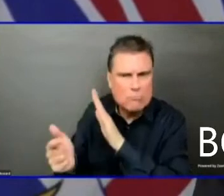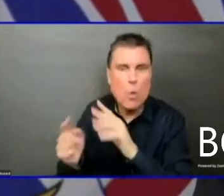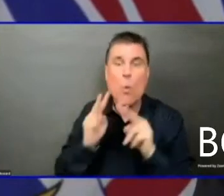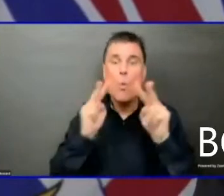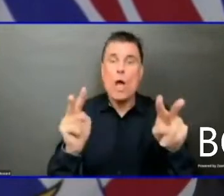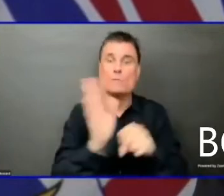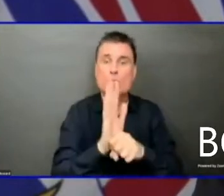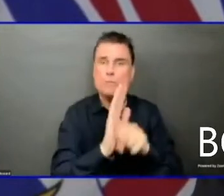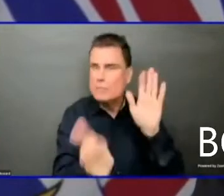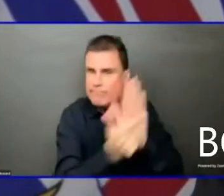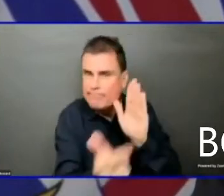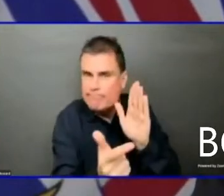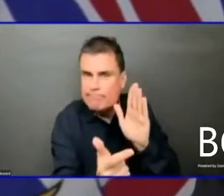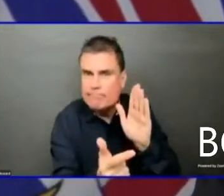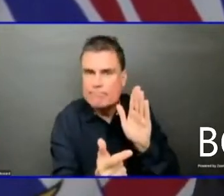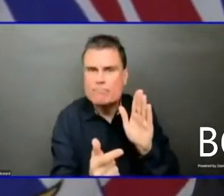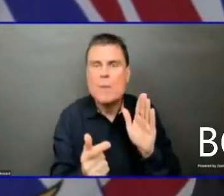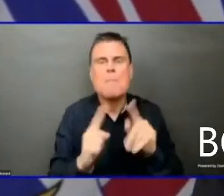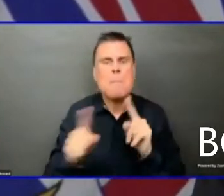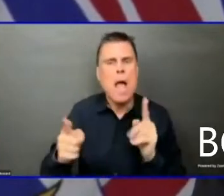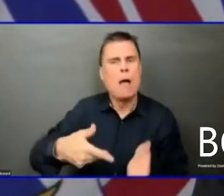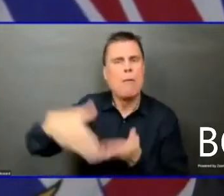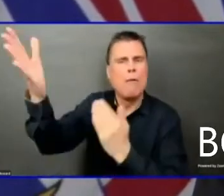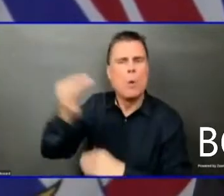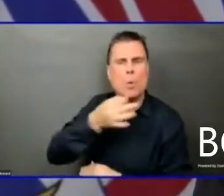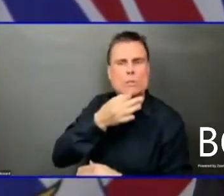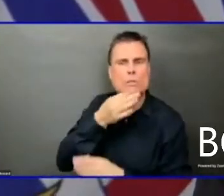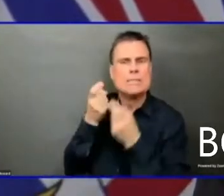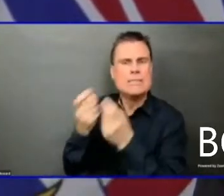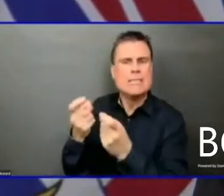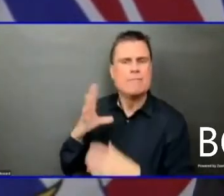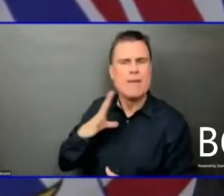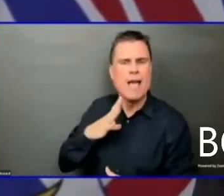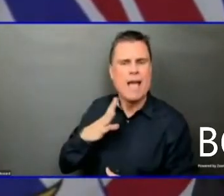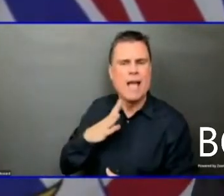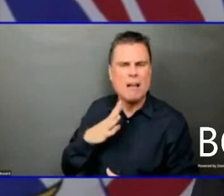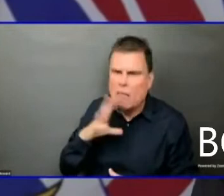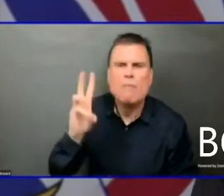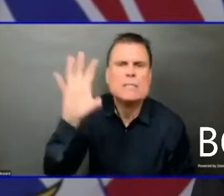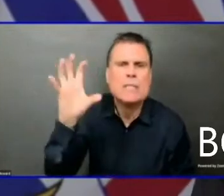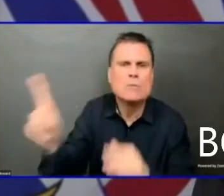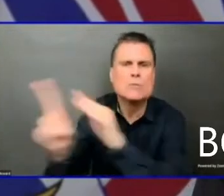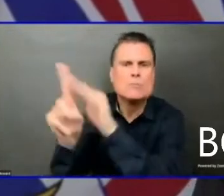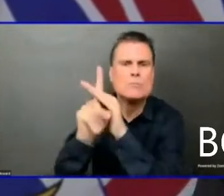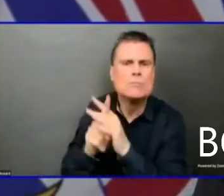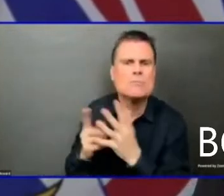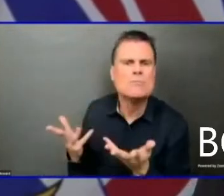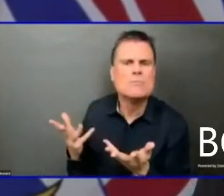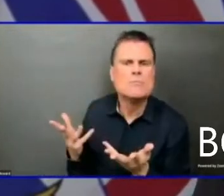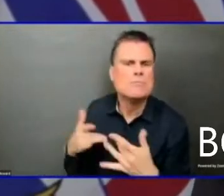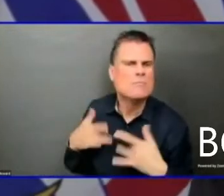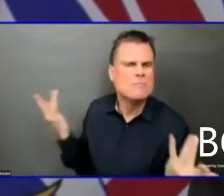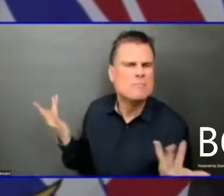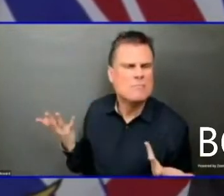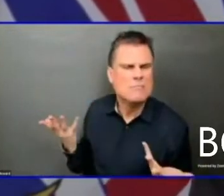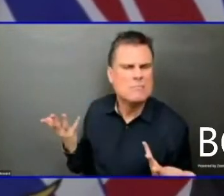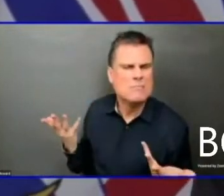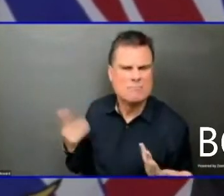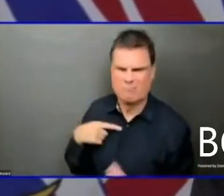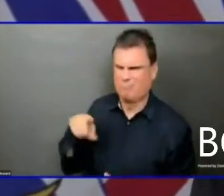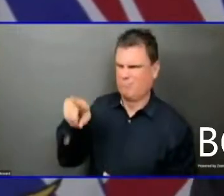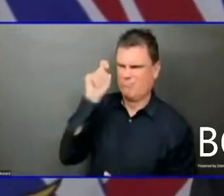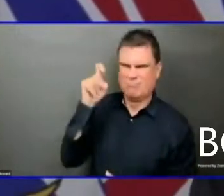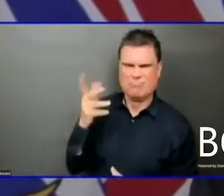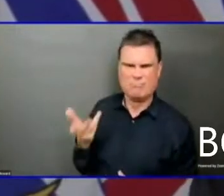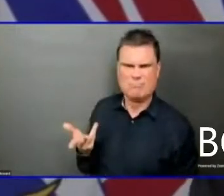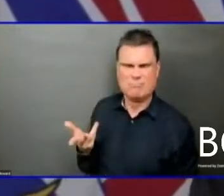去看电影，不要去教堂。那么现在又是多到旅滑雪胜地去，